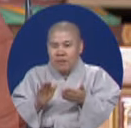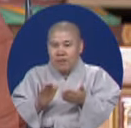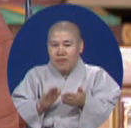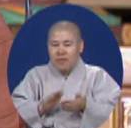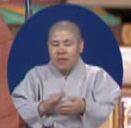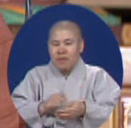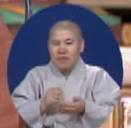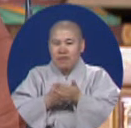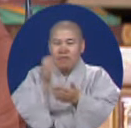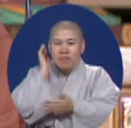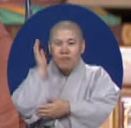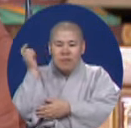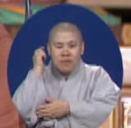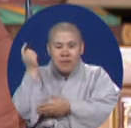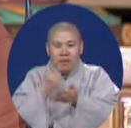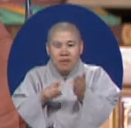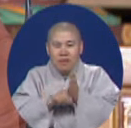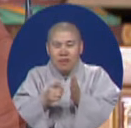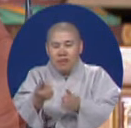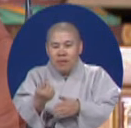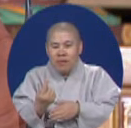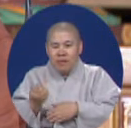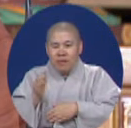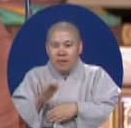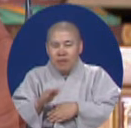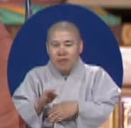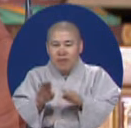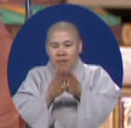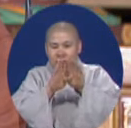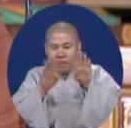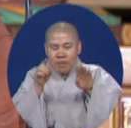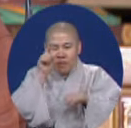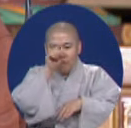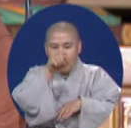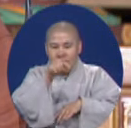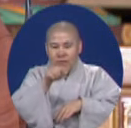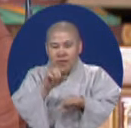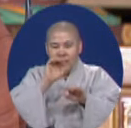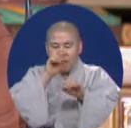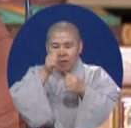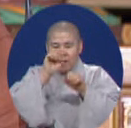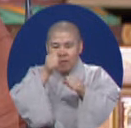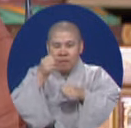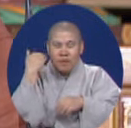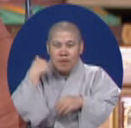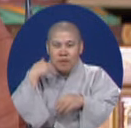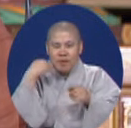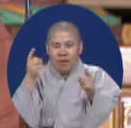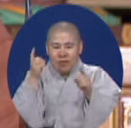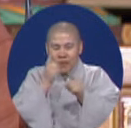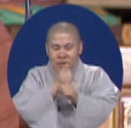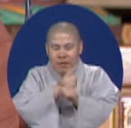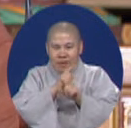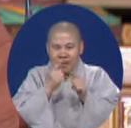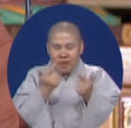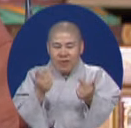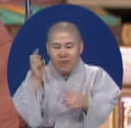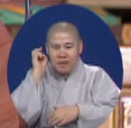그러니까 법문 들어와서 저 문 밖에 신발을 누가 바꿔가지